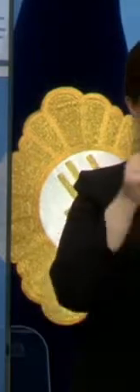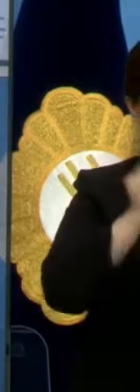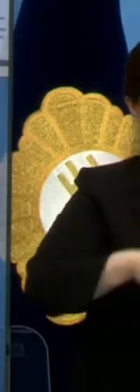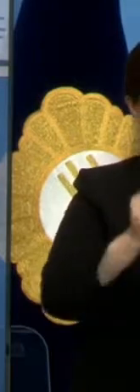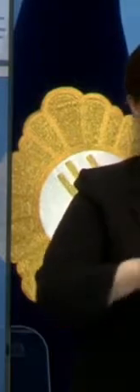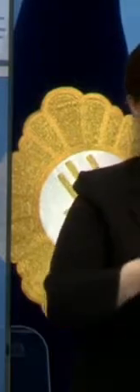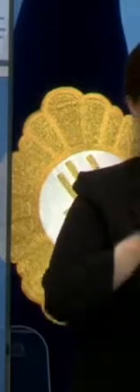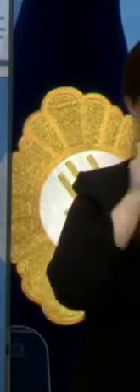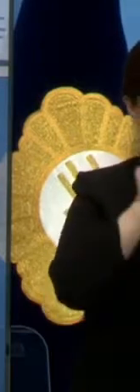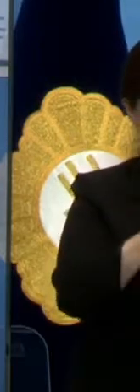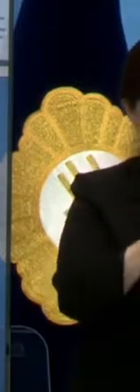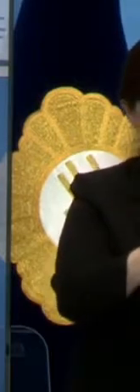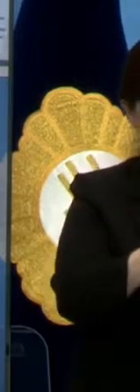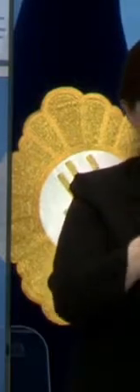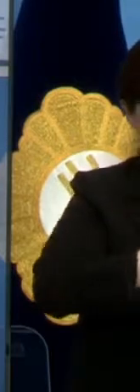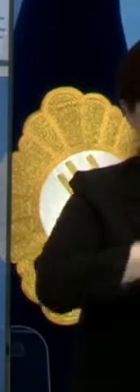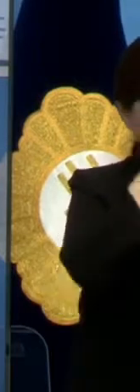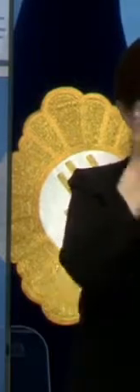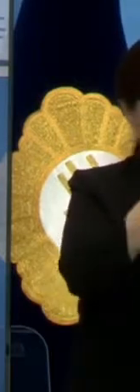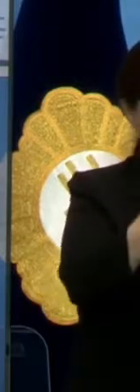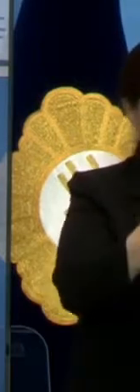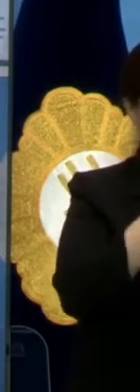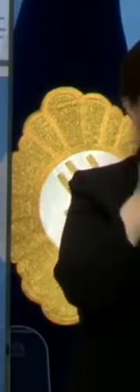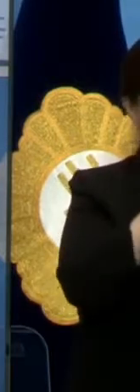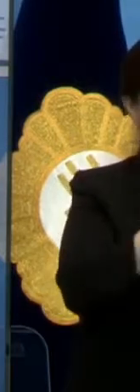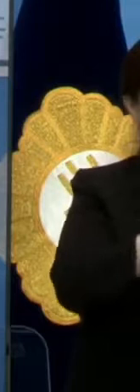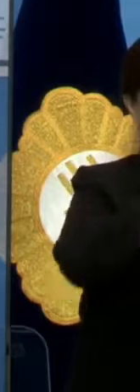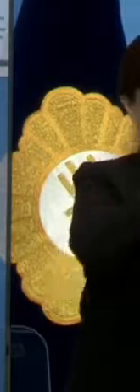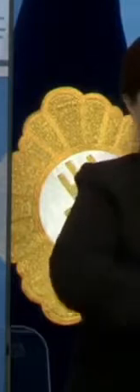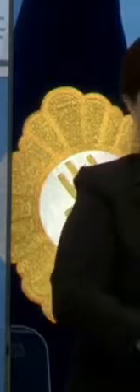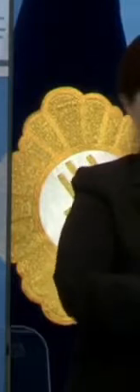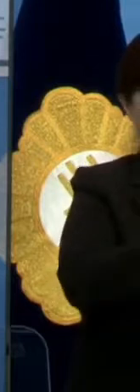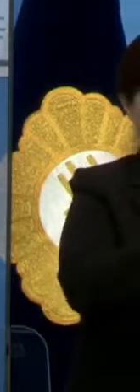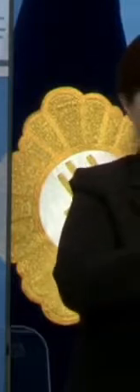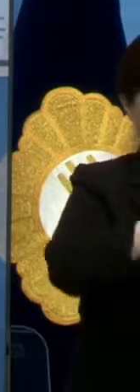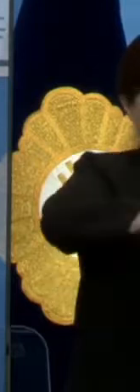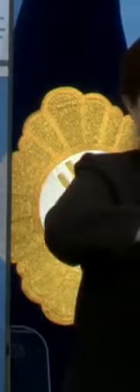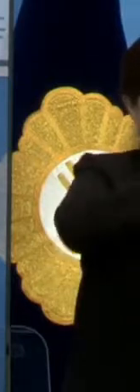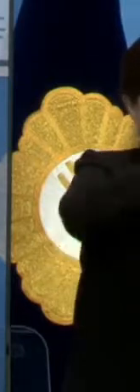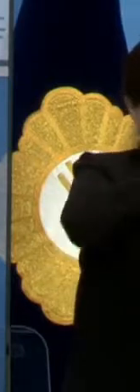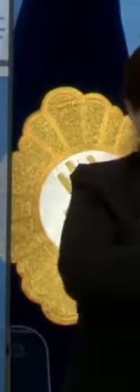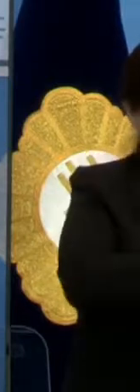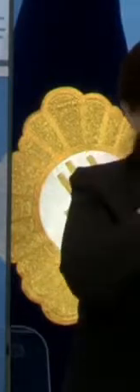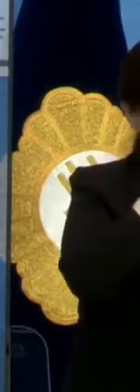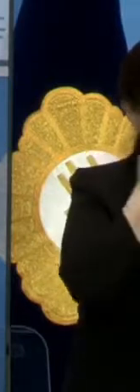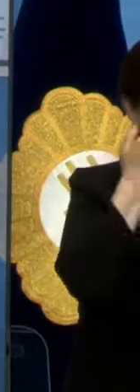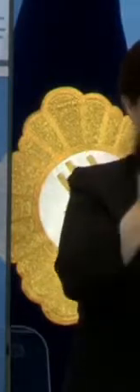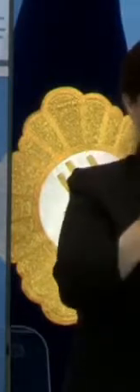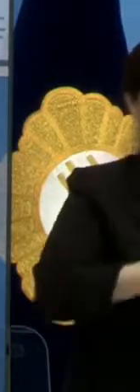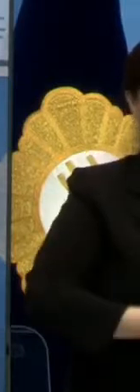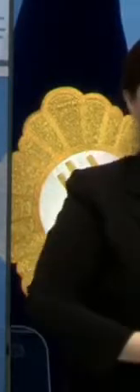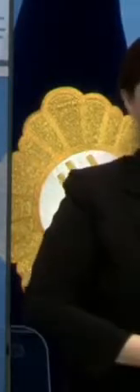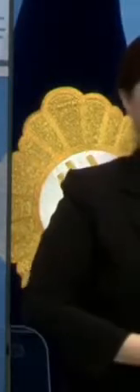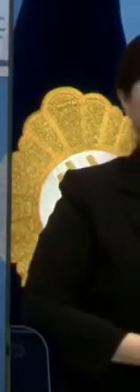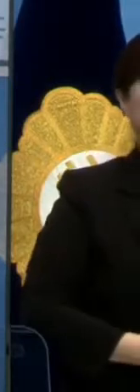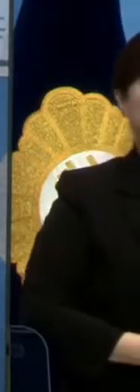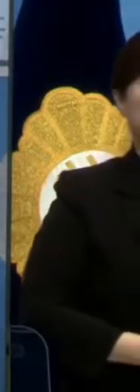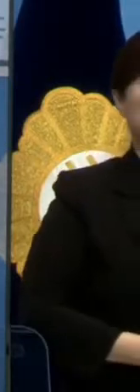알고나 있습니까? 이게 세계 최고 형량이라는 겁니까?